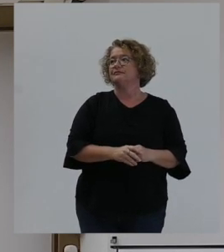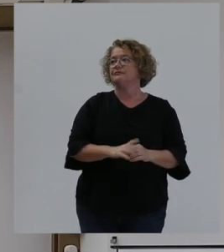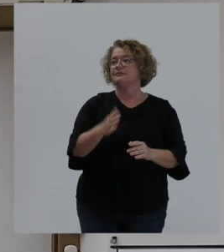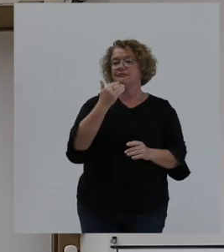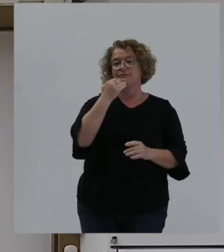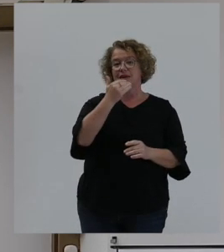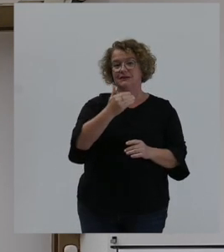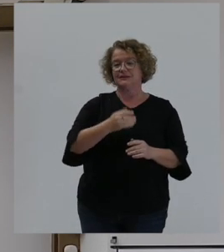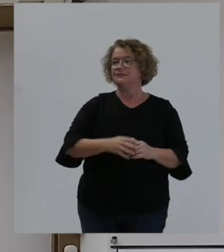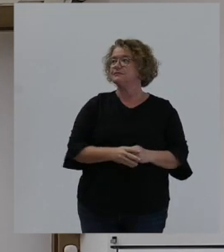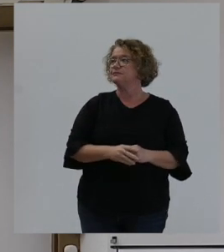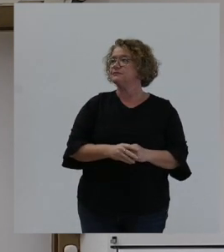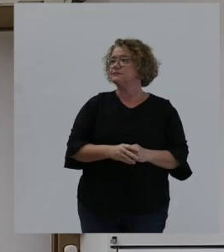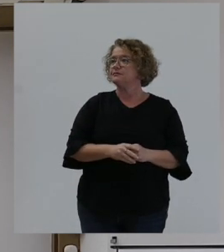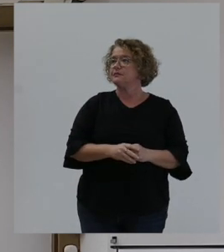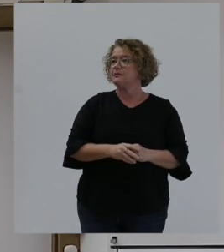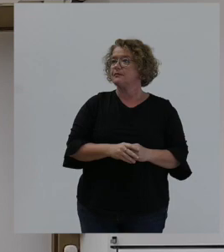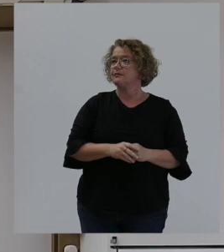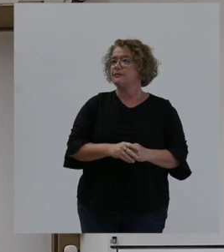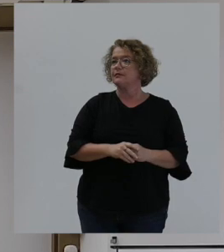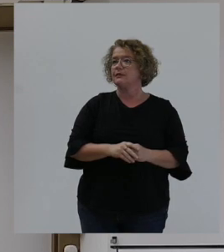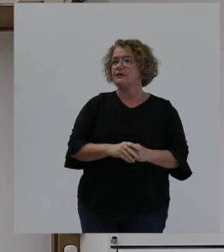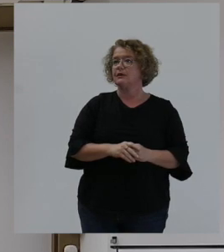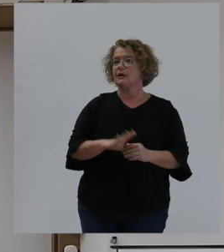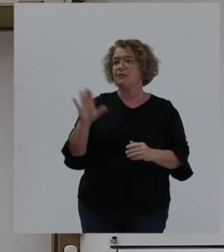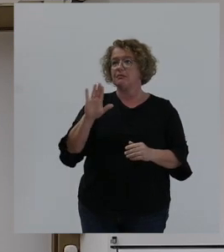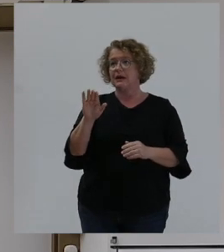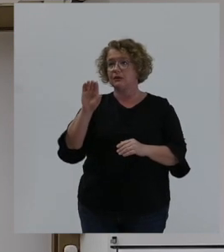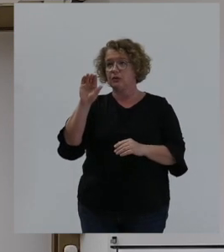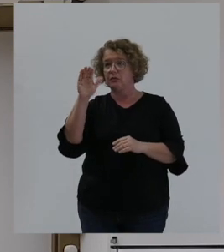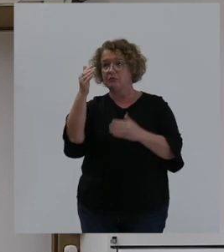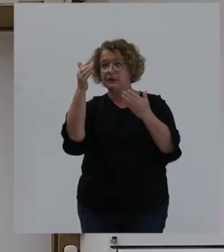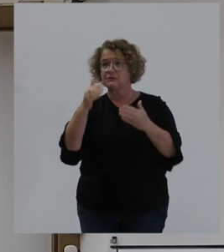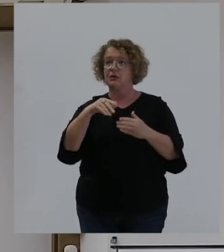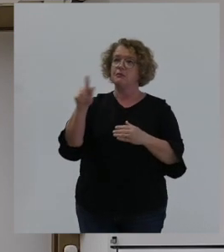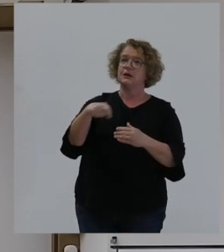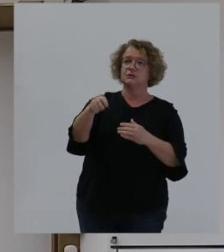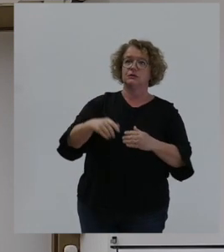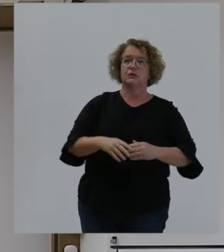Merci. En ce qui me concerne, donc, Bouchra... Est-ce que vous pouvez vous présenter? Pardon. Bien sûr.